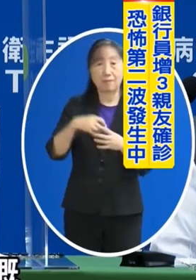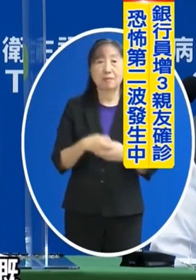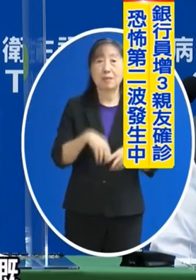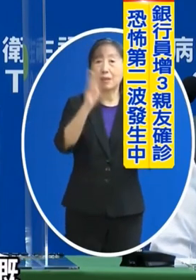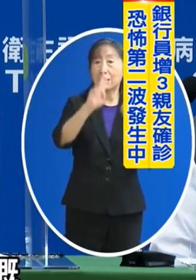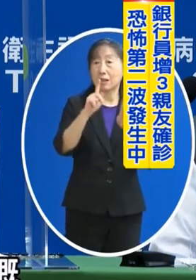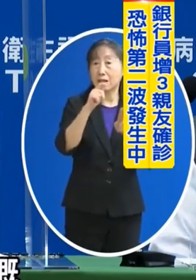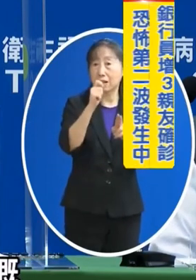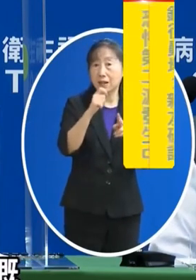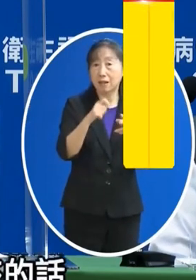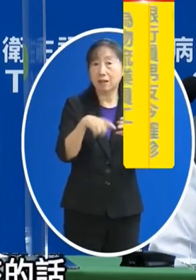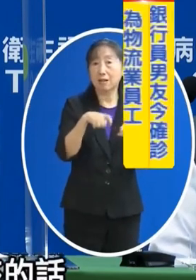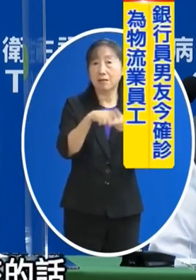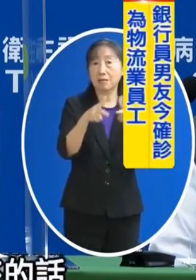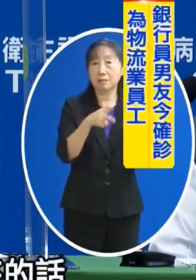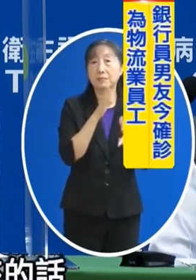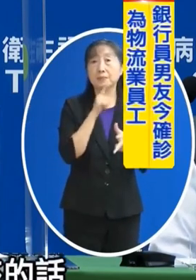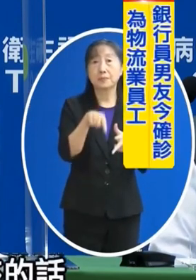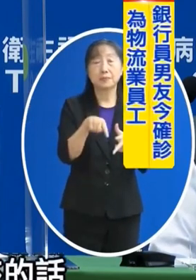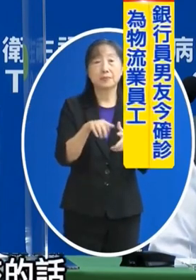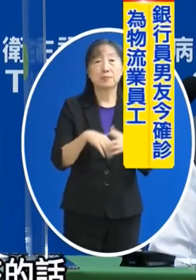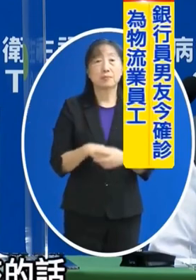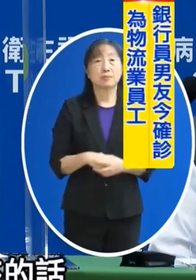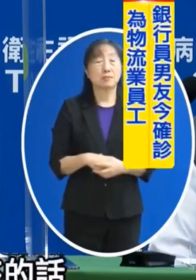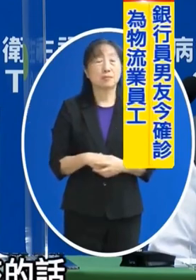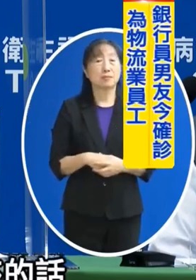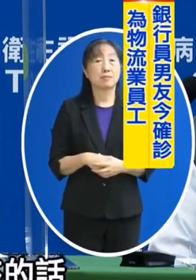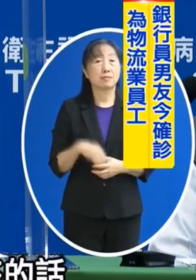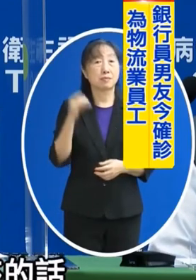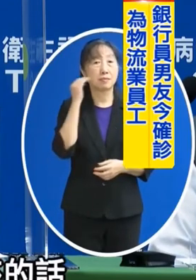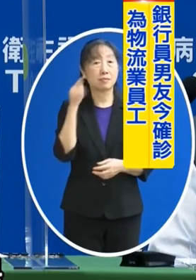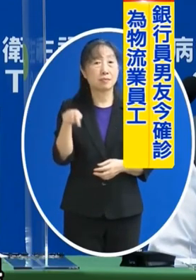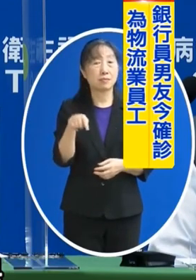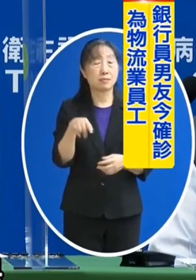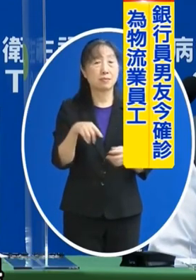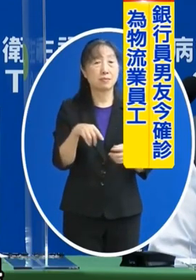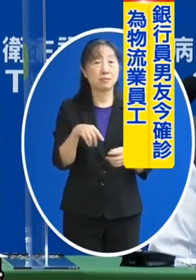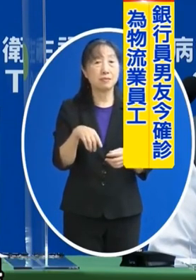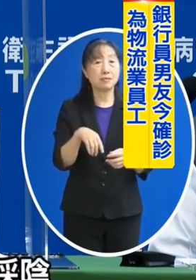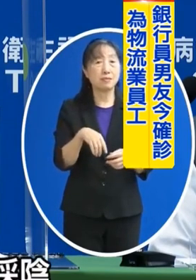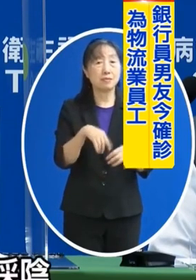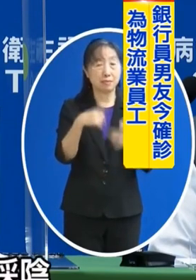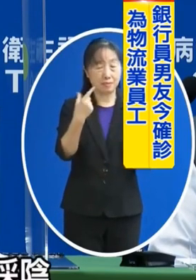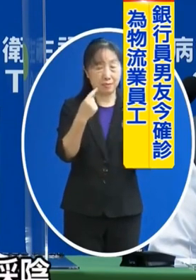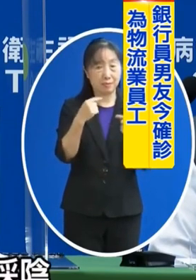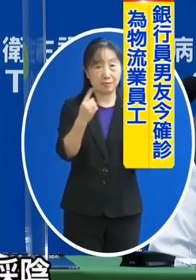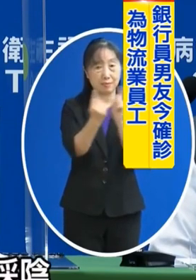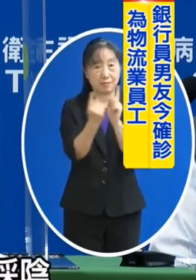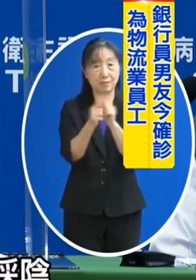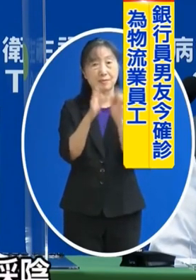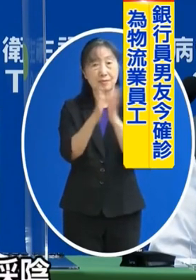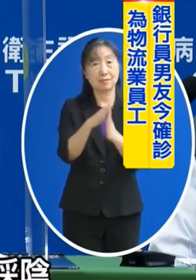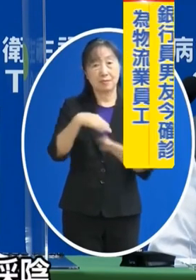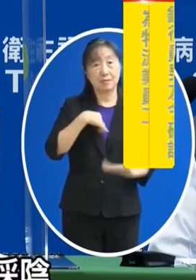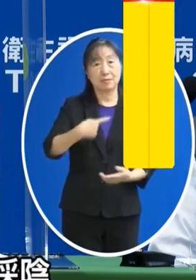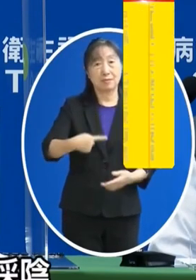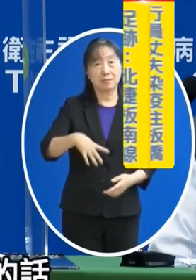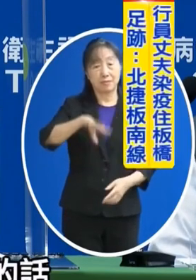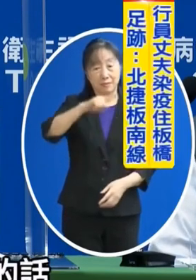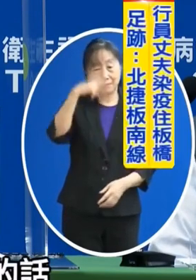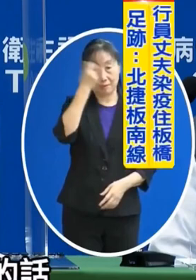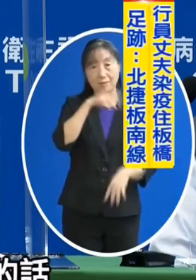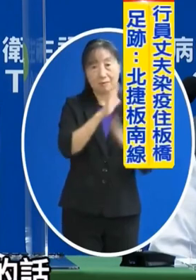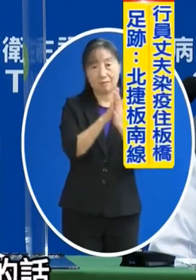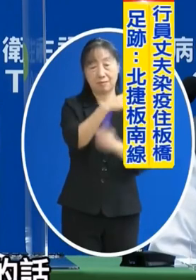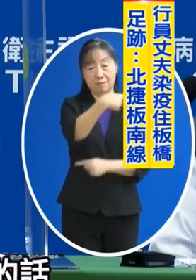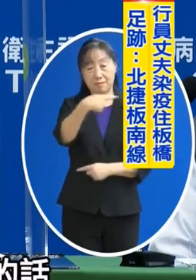厂这边大概那条线上面，纵使有出来的话，因为他们也都是其他的被隔离都是一采阴的，所以